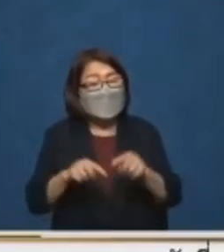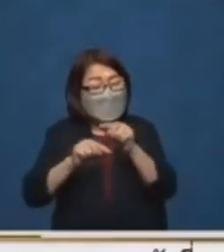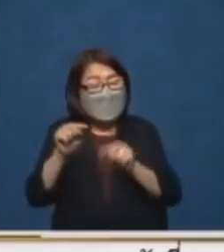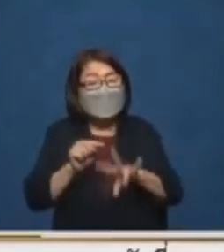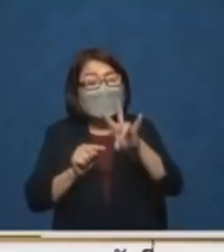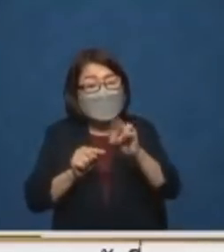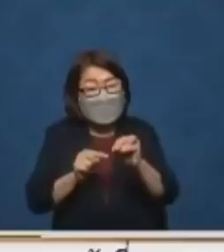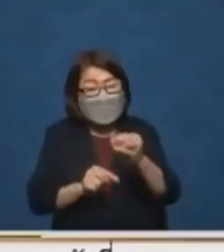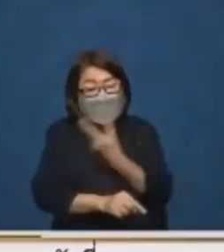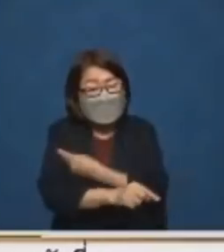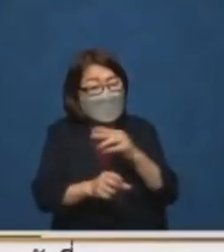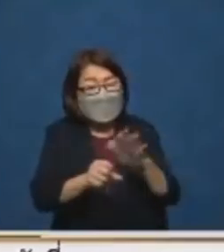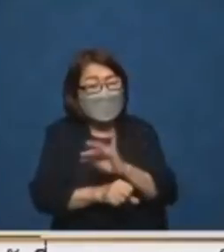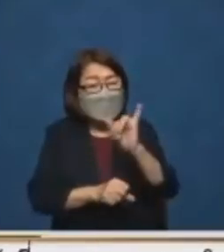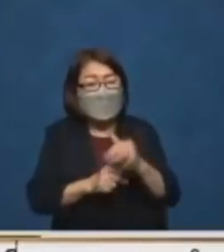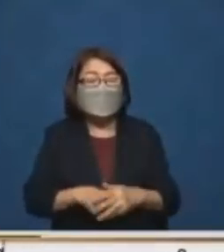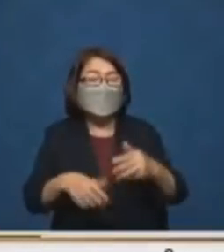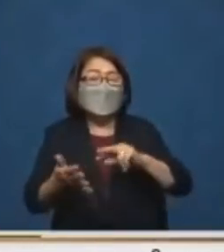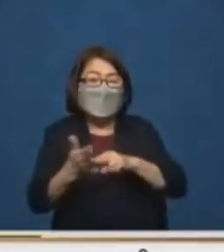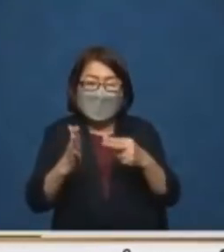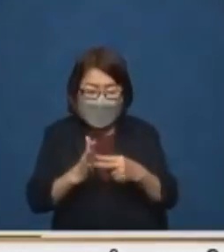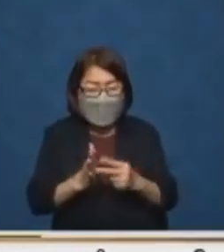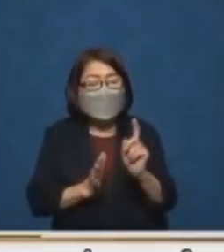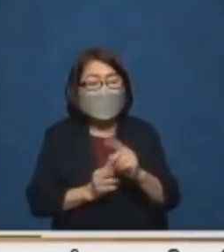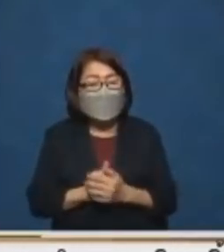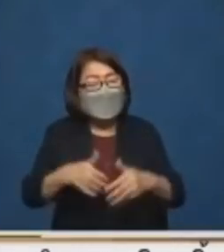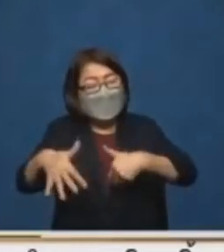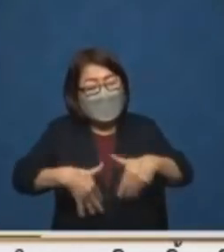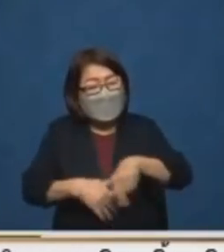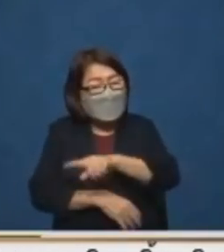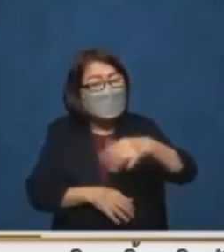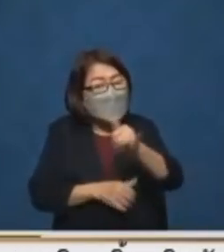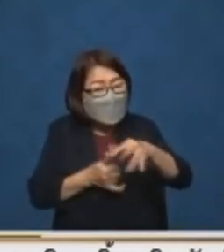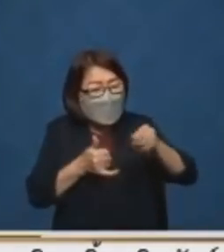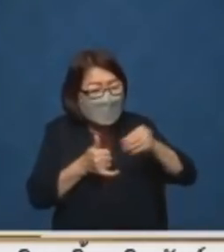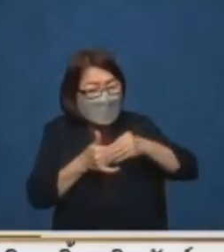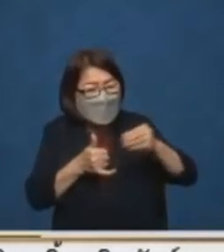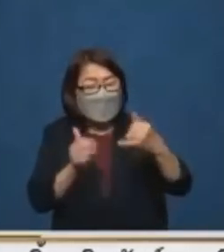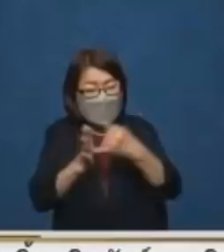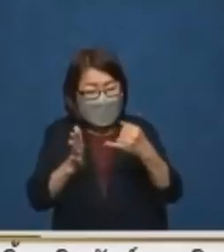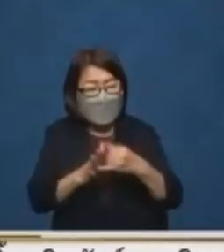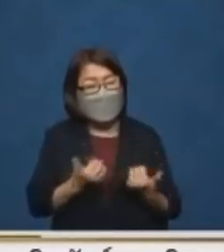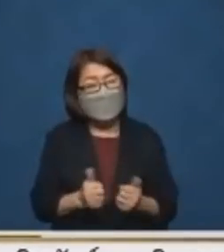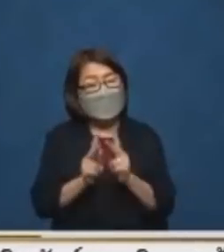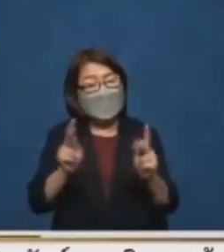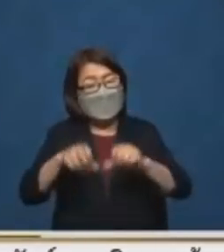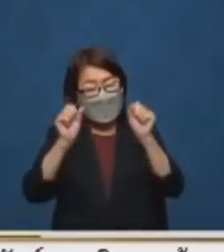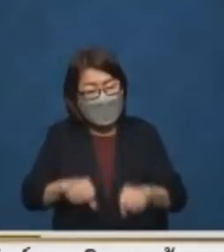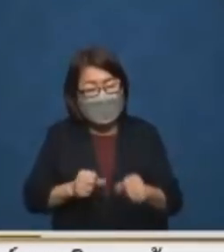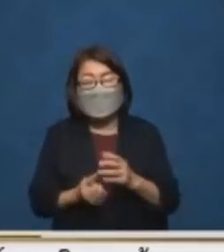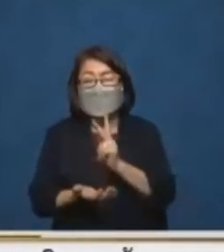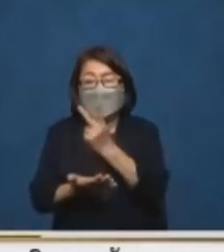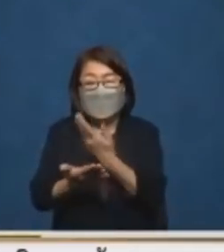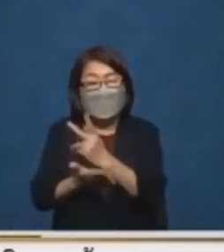รถสร้างภูมิคุมกันหมู่ได้เลยมัิขณะกมการกักอง การใช้เงินกู้ก็ได้ตั้งขอสัเกตทมาแล